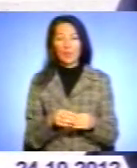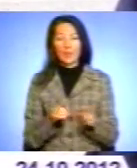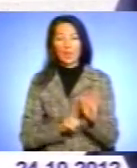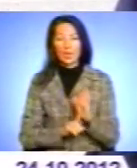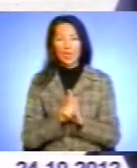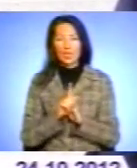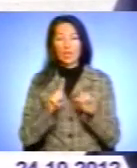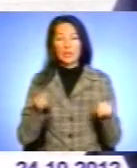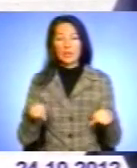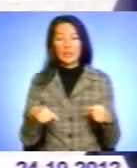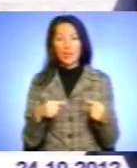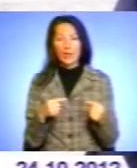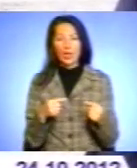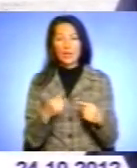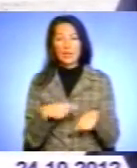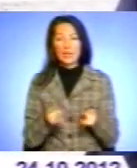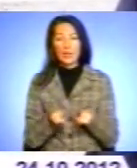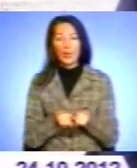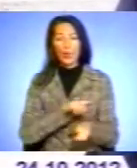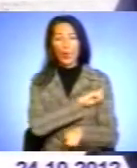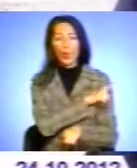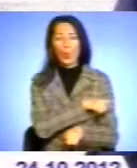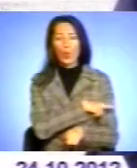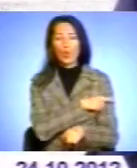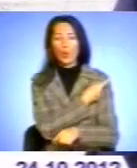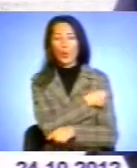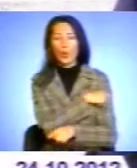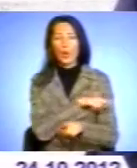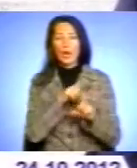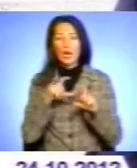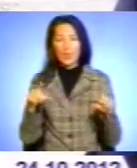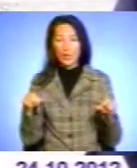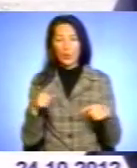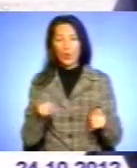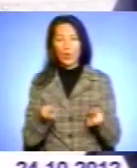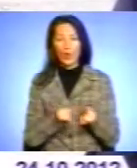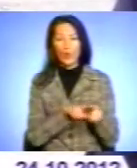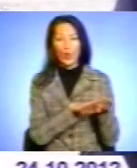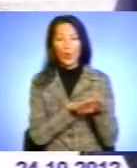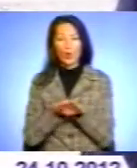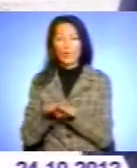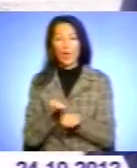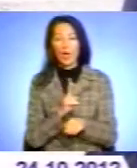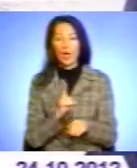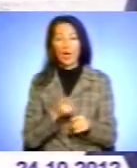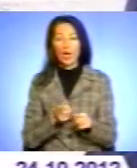начали создавать такую мощную клинику такого уровня, которая будет